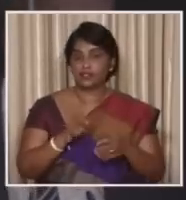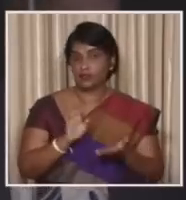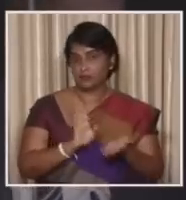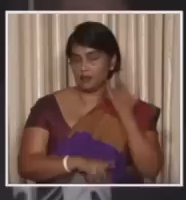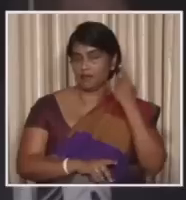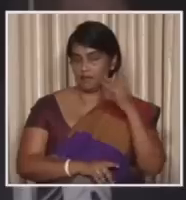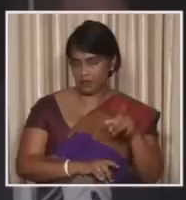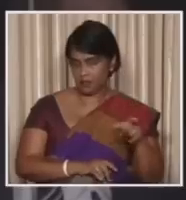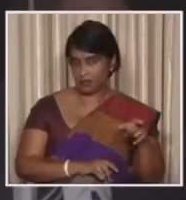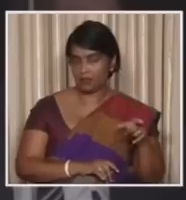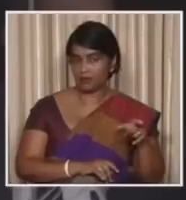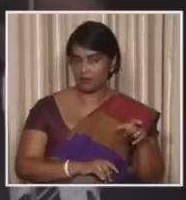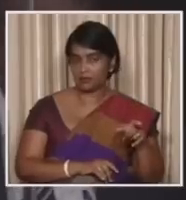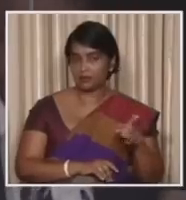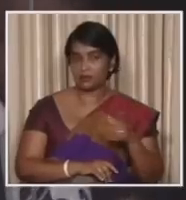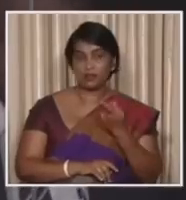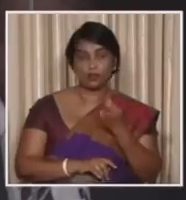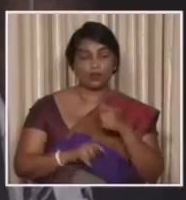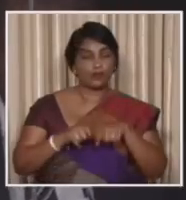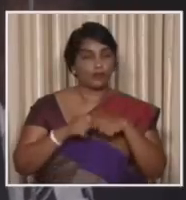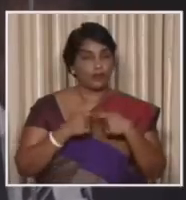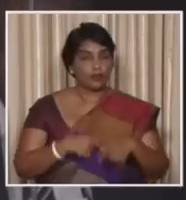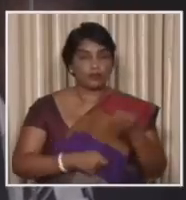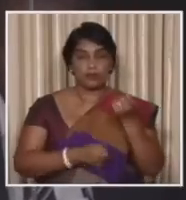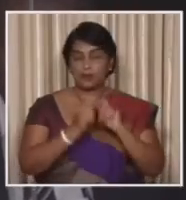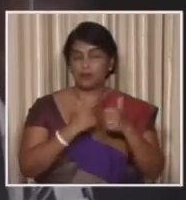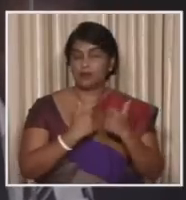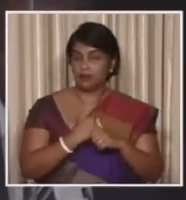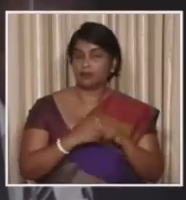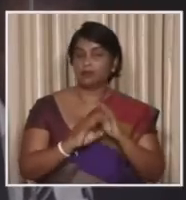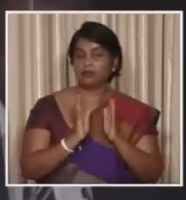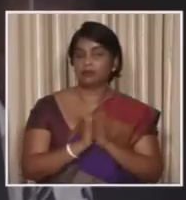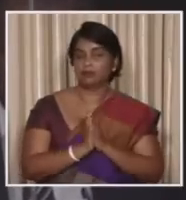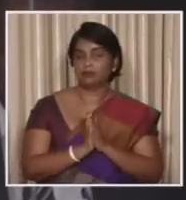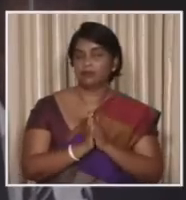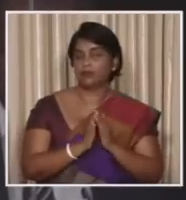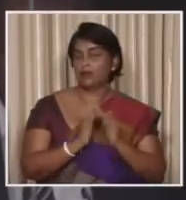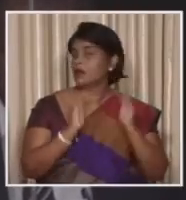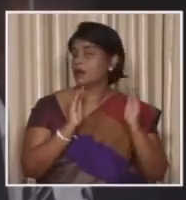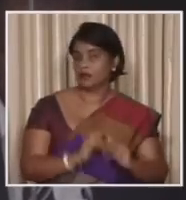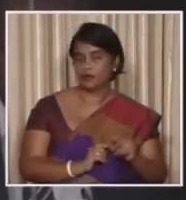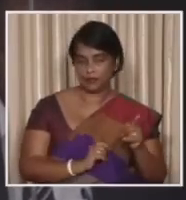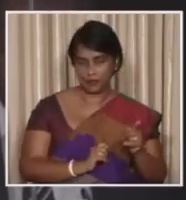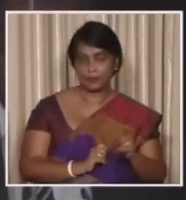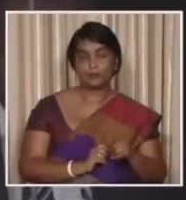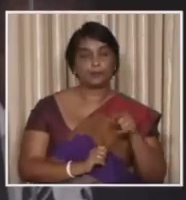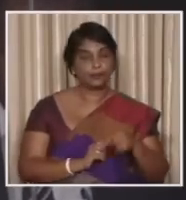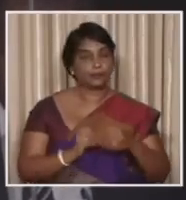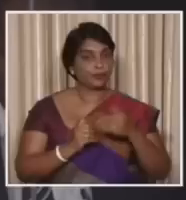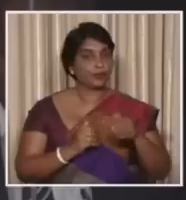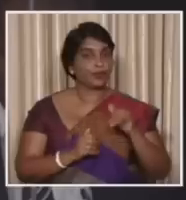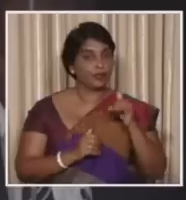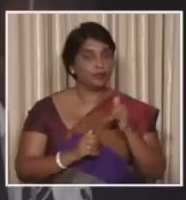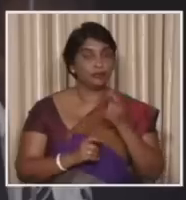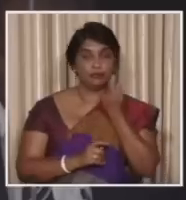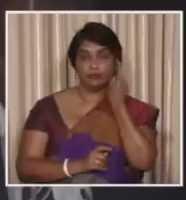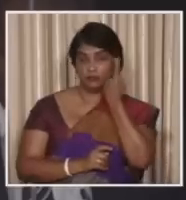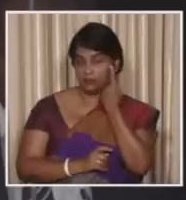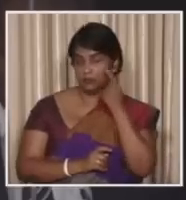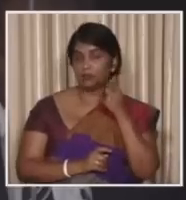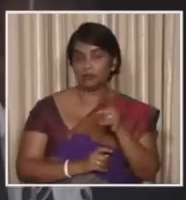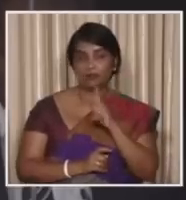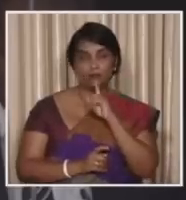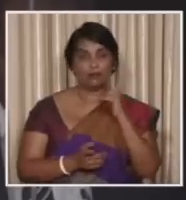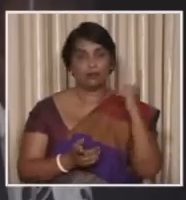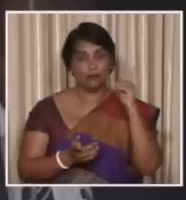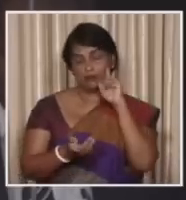නිසායි මූලධන වියදම් වැඩි වීම ඉතා අල්පයයි මේ දිනවල සමහර ආර්ථික විශේෂඥයින්